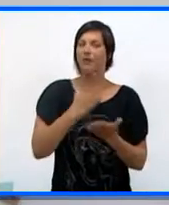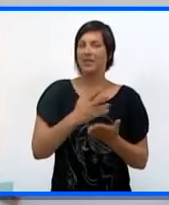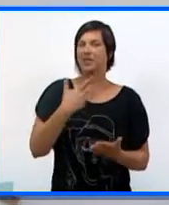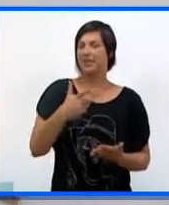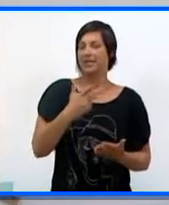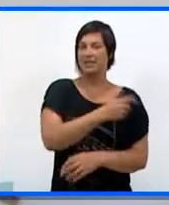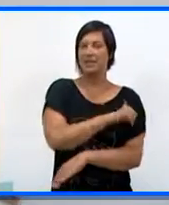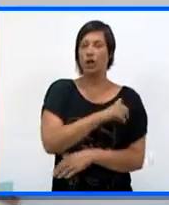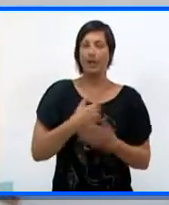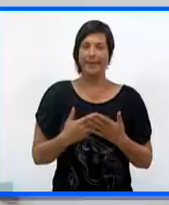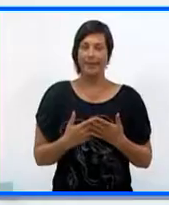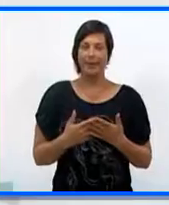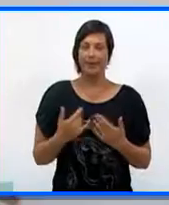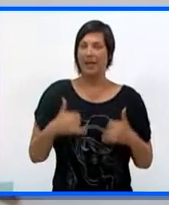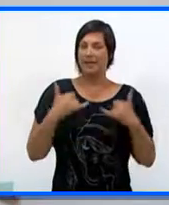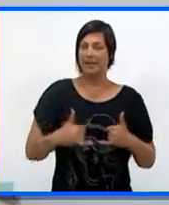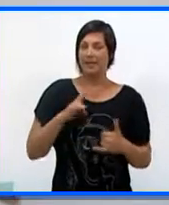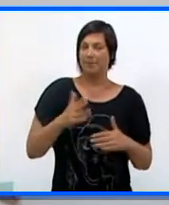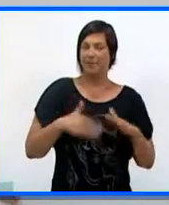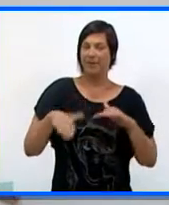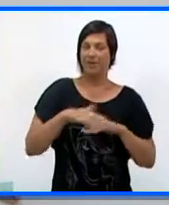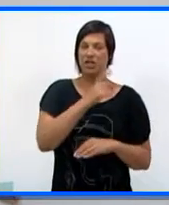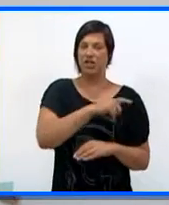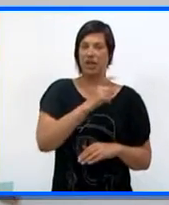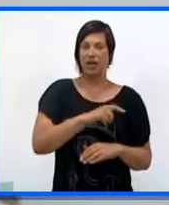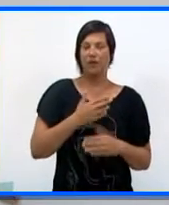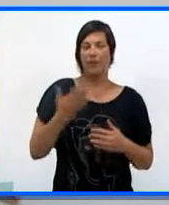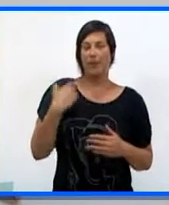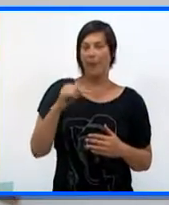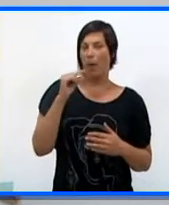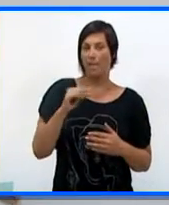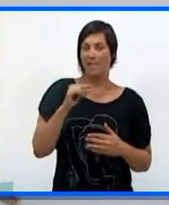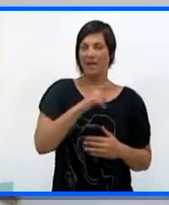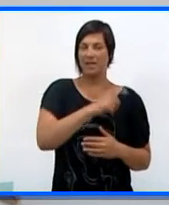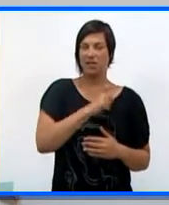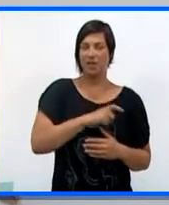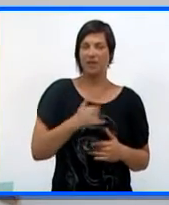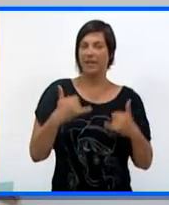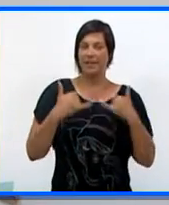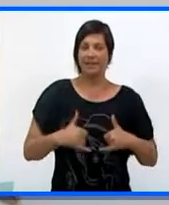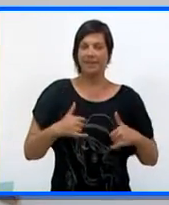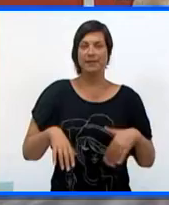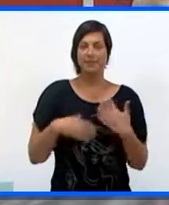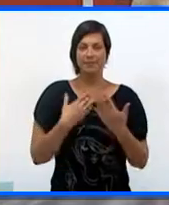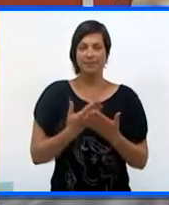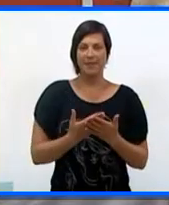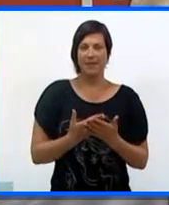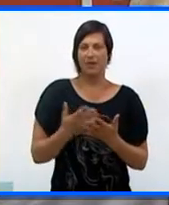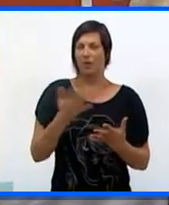30 godina, ako ne više. Sada ima više članova, prije je bilo ono manje članova, ali sada kako je ovo